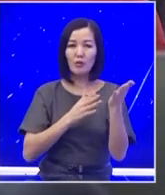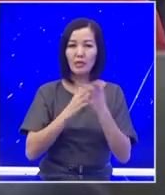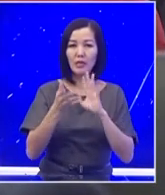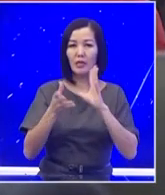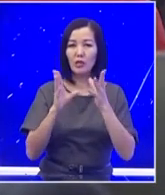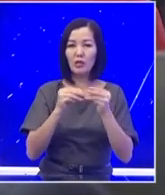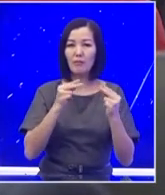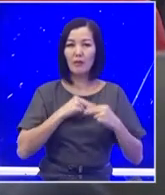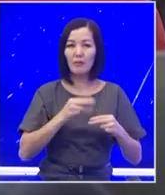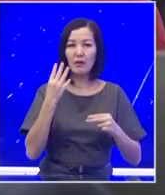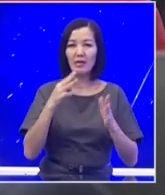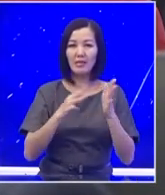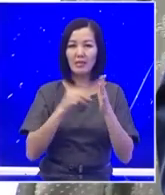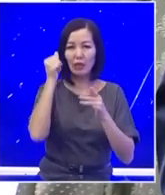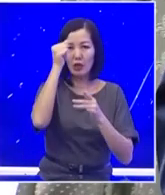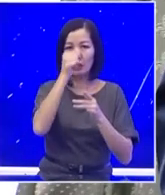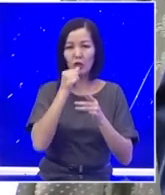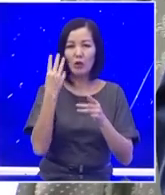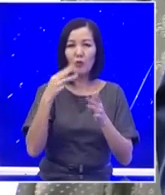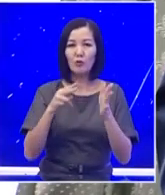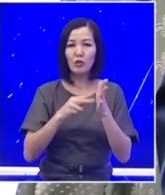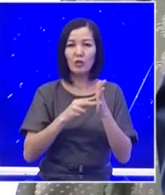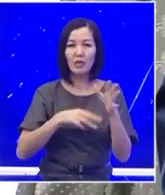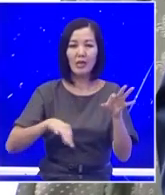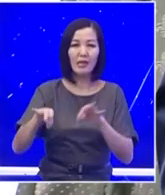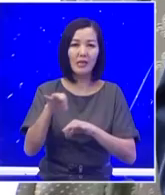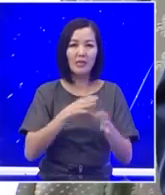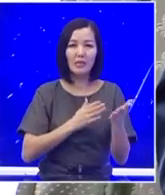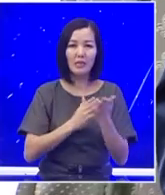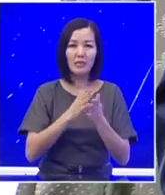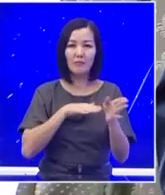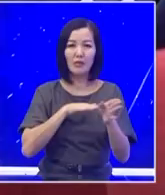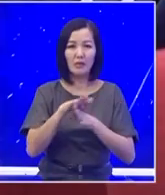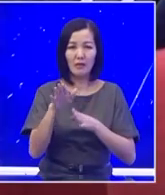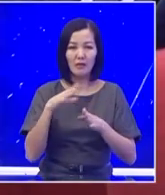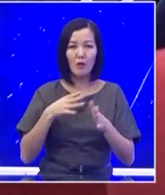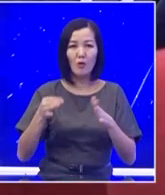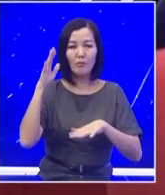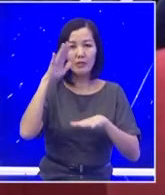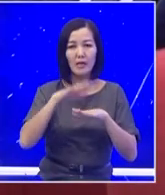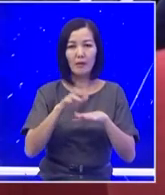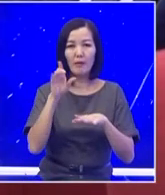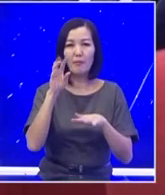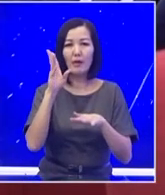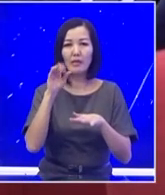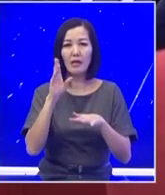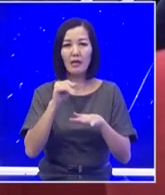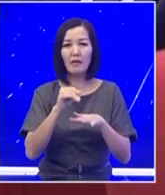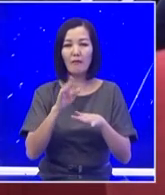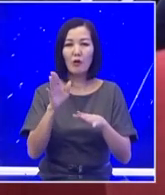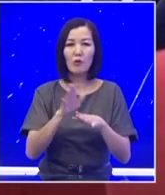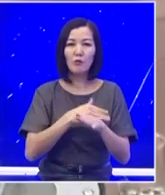саласындағы жалпы еңбек өтілі 48 жыл, оның ішінде 37 архитекторлық қызметте тер төккен. Облыс әкімі Амандық Баталов